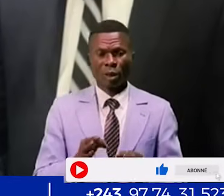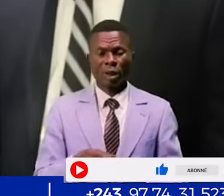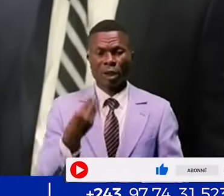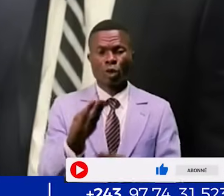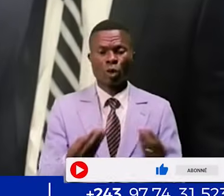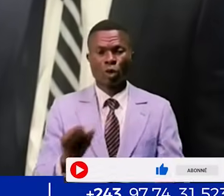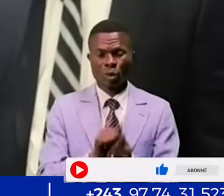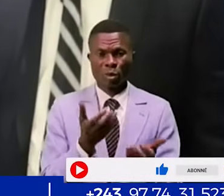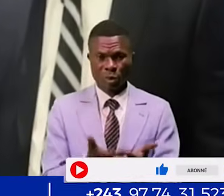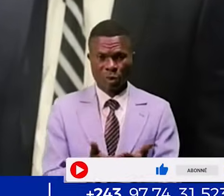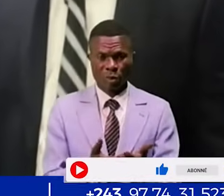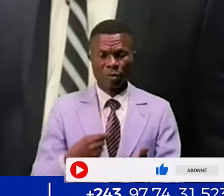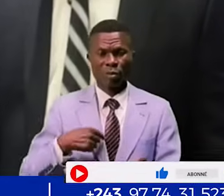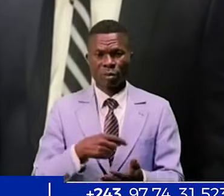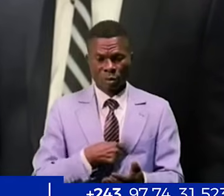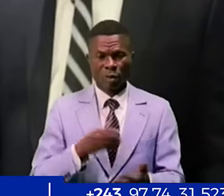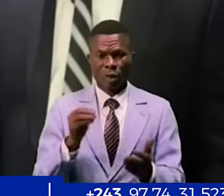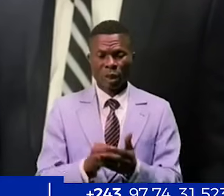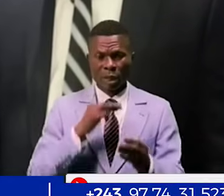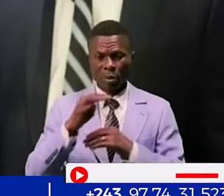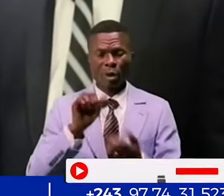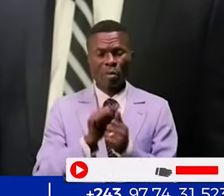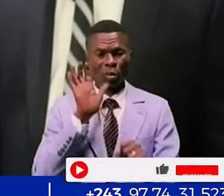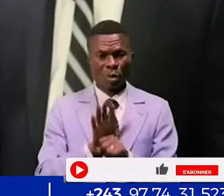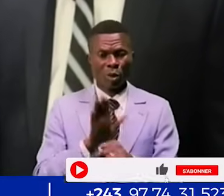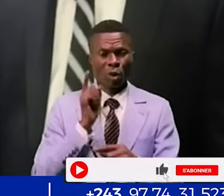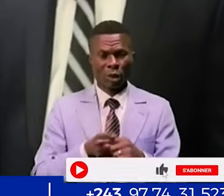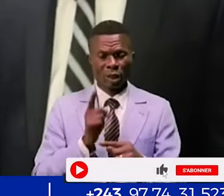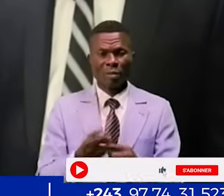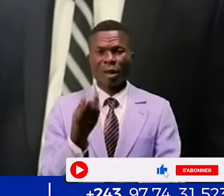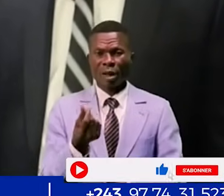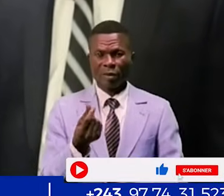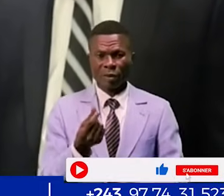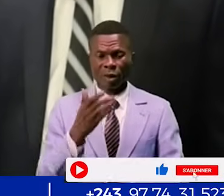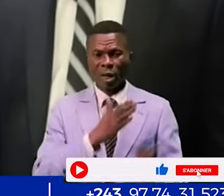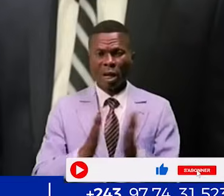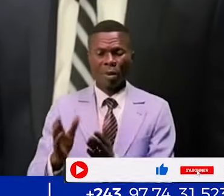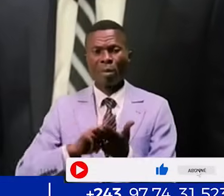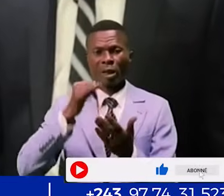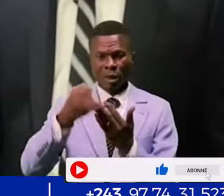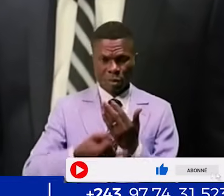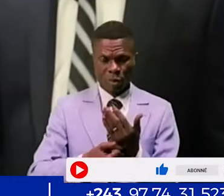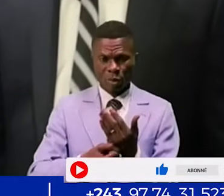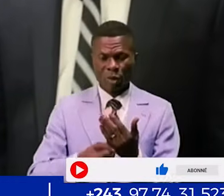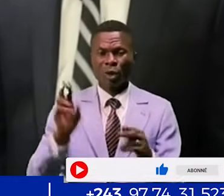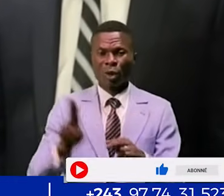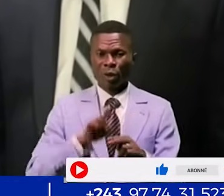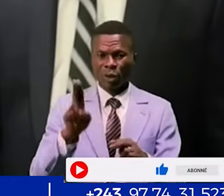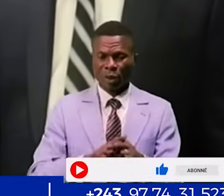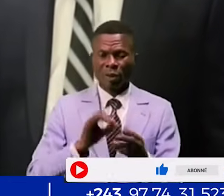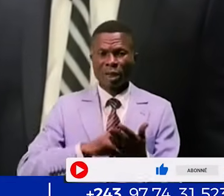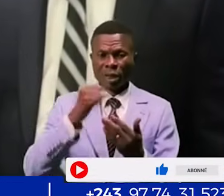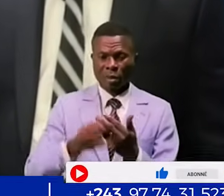relever les défis. Nous avons beaucoup plus des difficultés au niveau de financement pour l'élaboration de projets et l'exécution de ce projet,